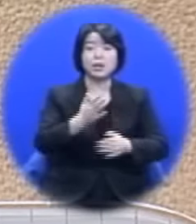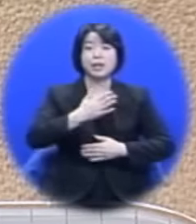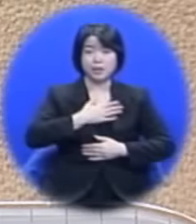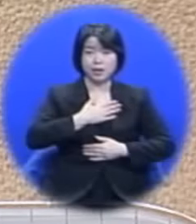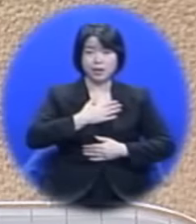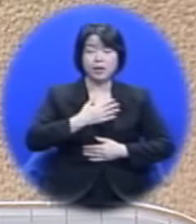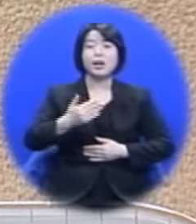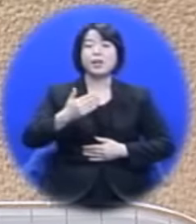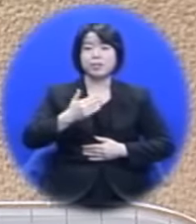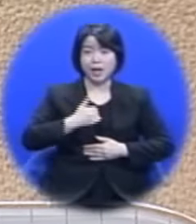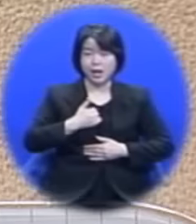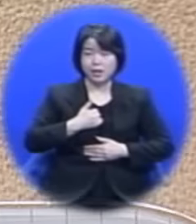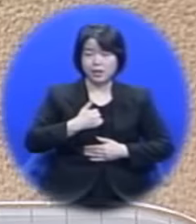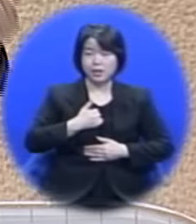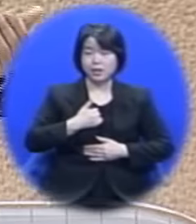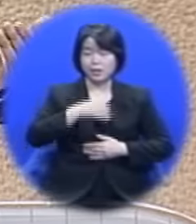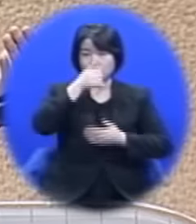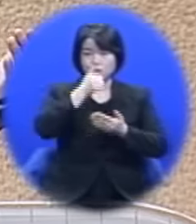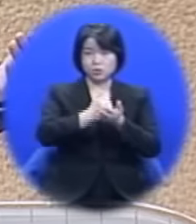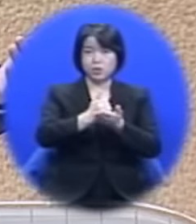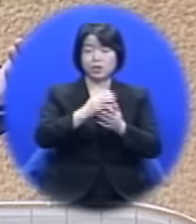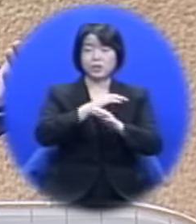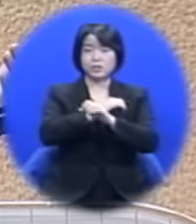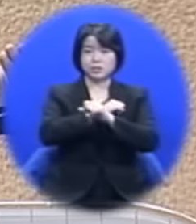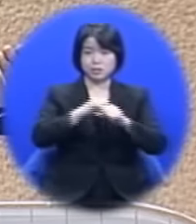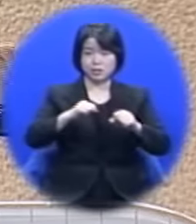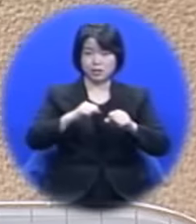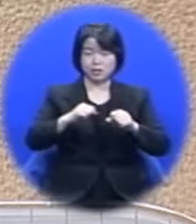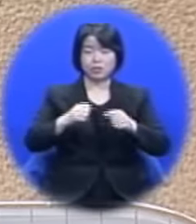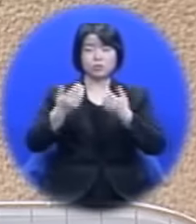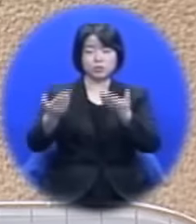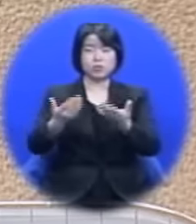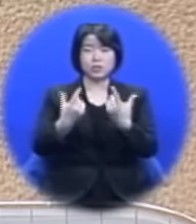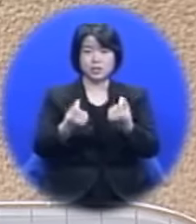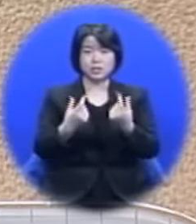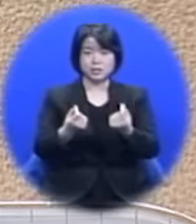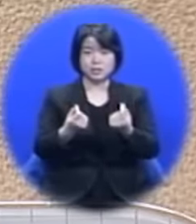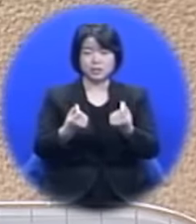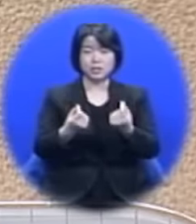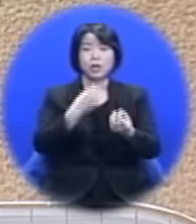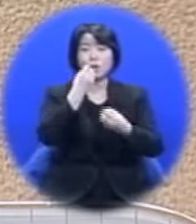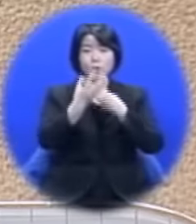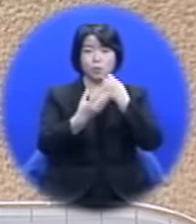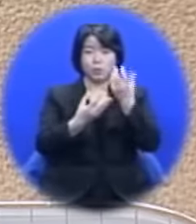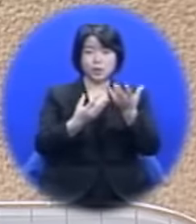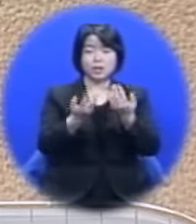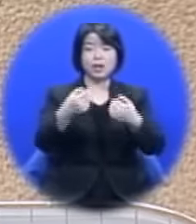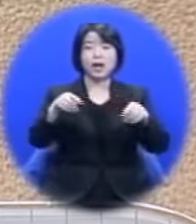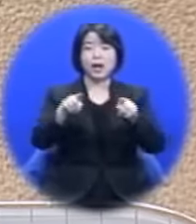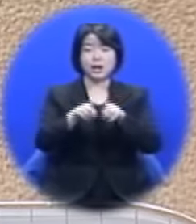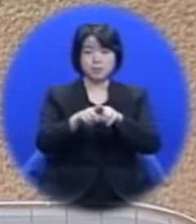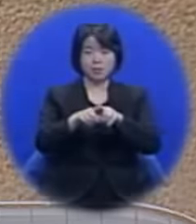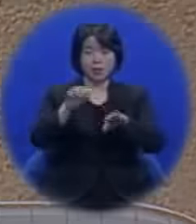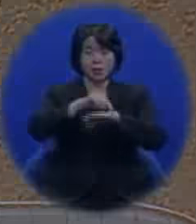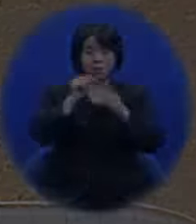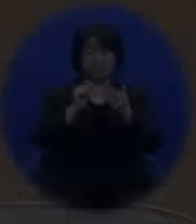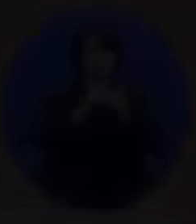나에게 죄지은 자를 사여 준 것 같이라고 하는 고백이 여러분 마음에 함께 있기를